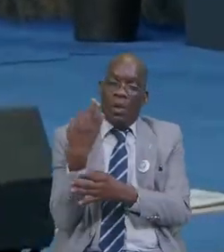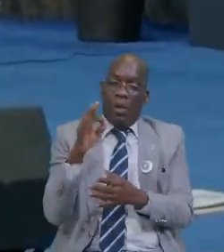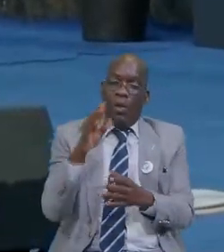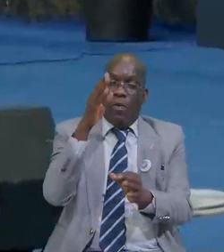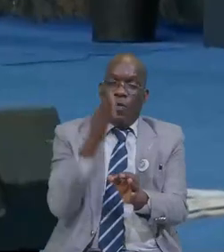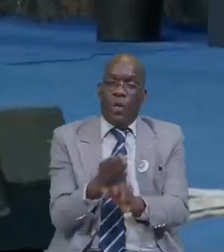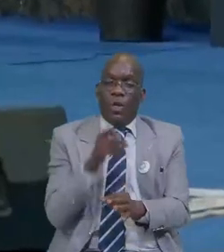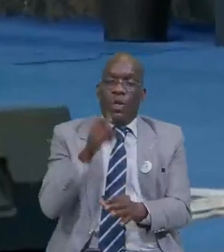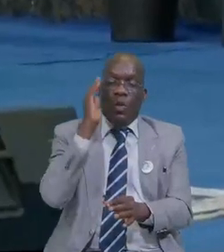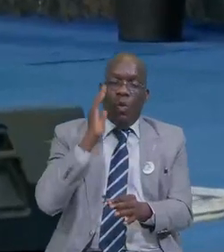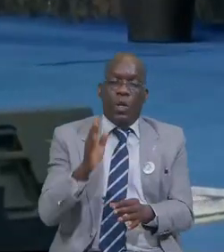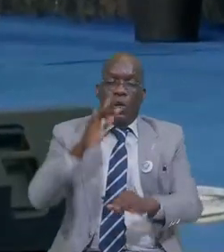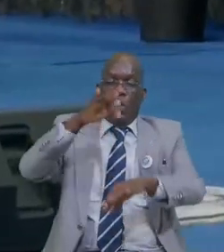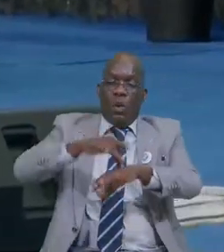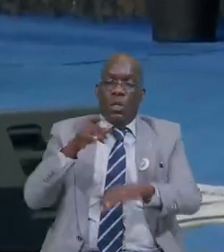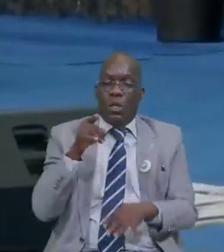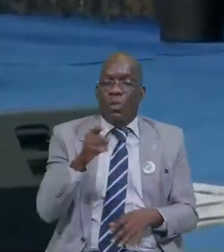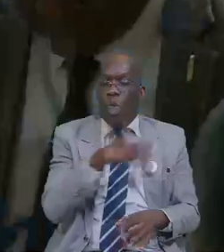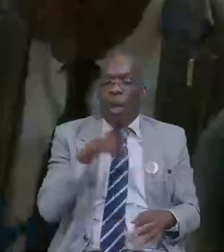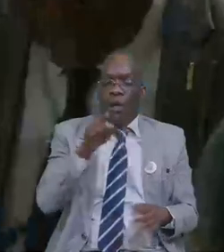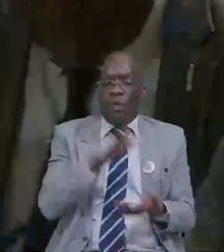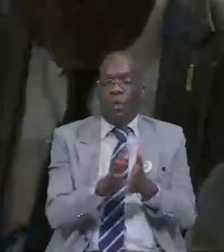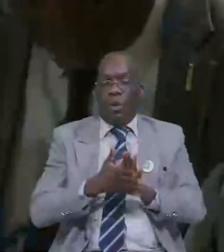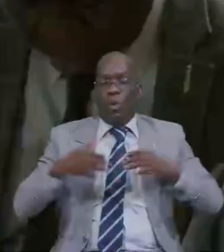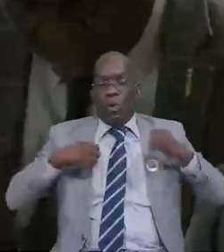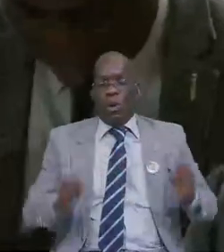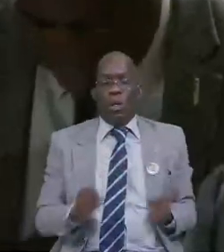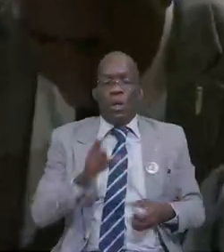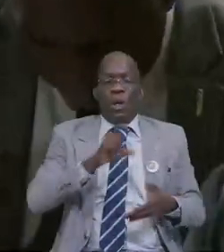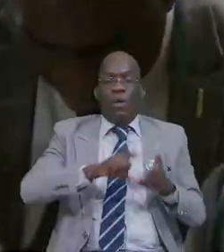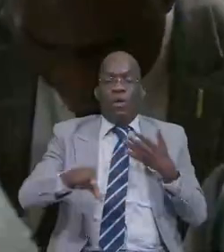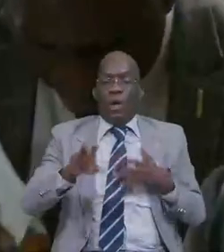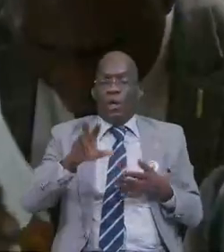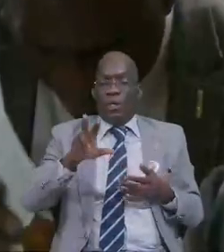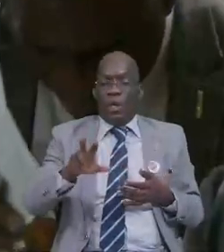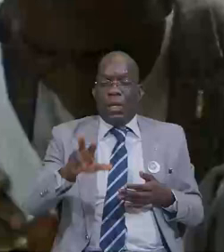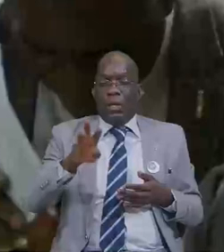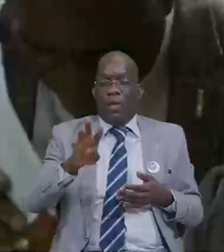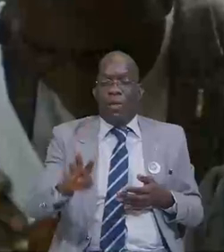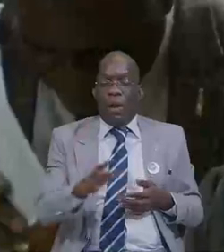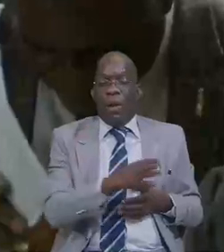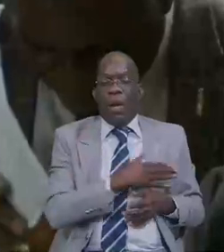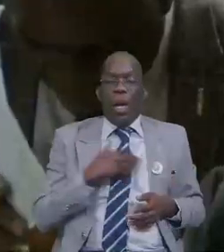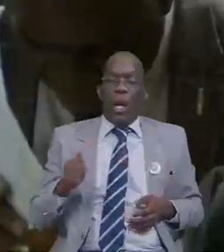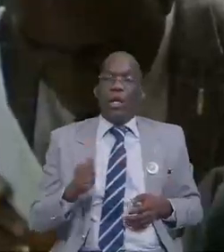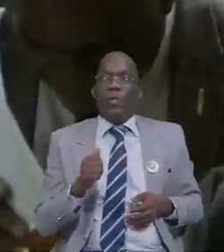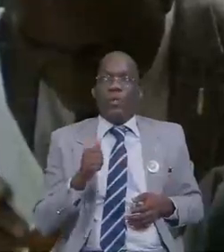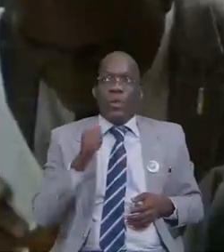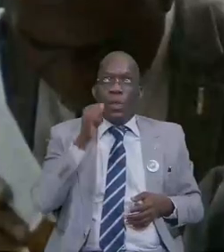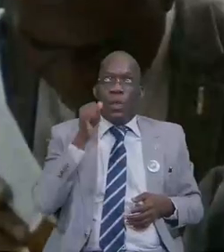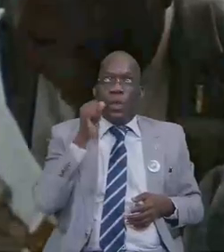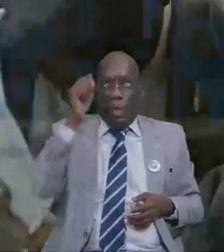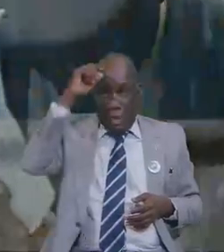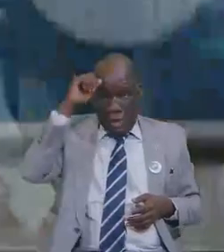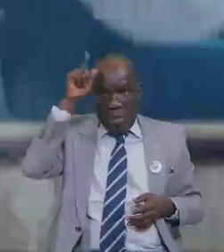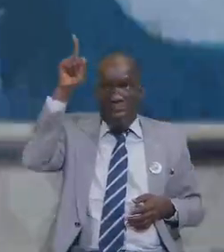le touches, et tu seras guéri. Verset 34. Verset 34. Mais